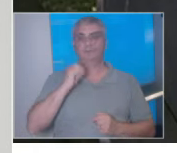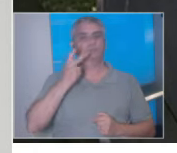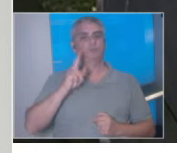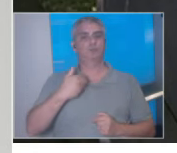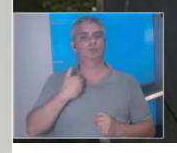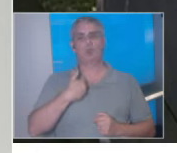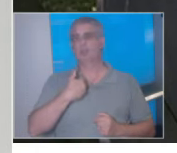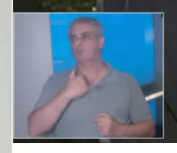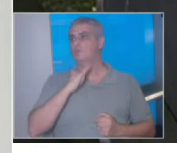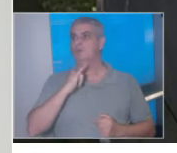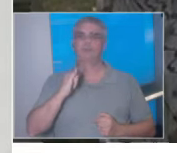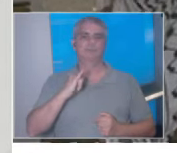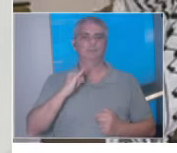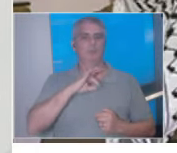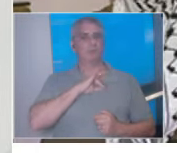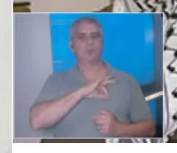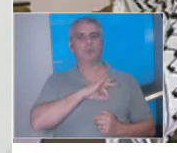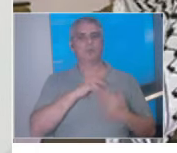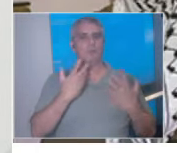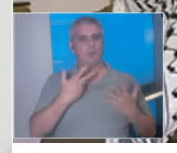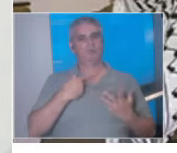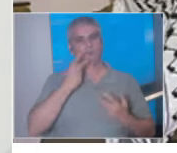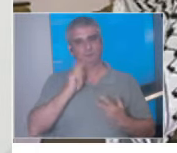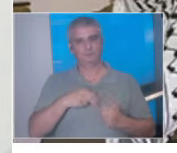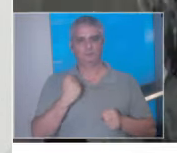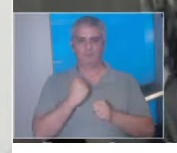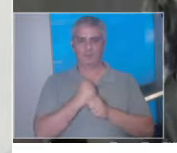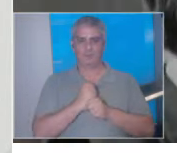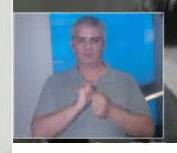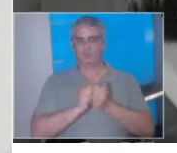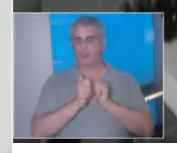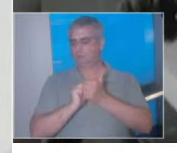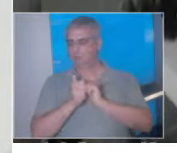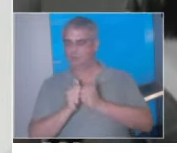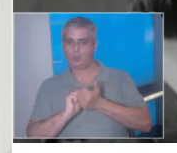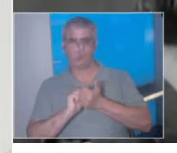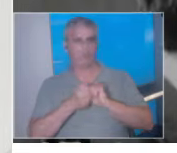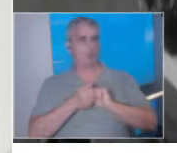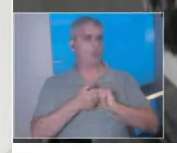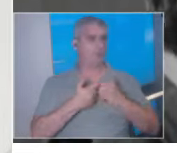לנו איזושהי תכונה חלשה, אנחנו צריכים לעבוד עליה, בין אם זה בספורט או בין אם זה